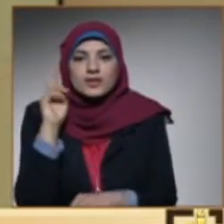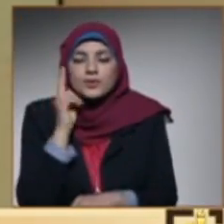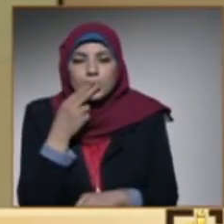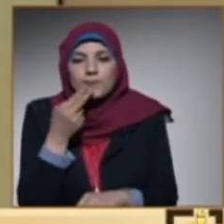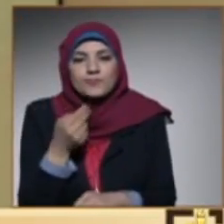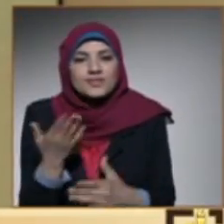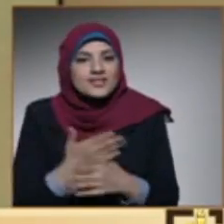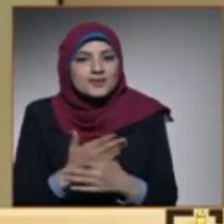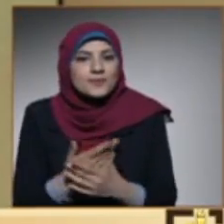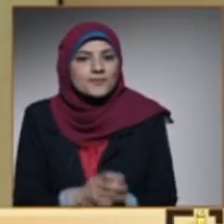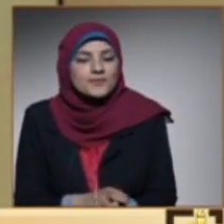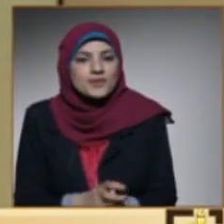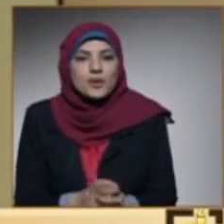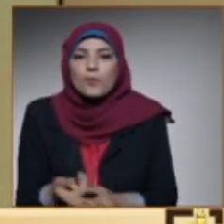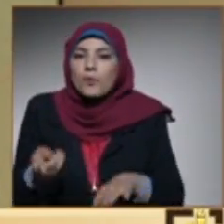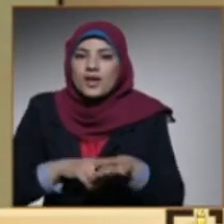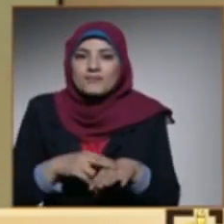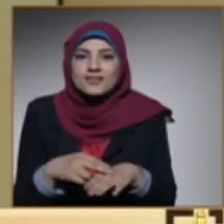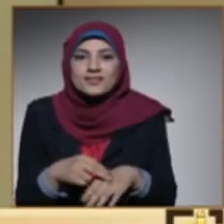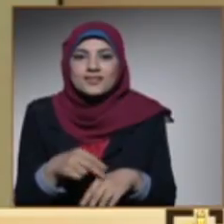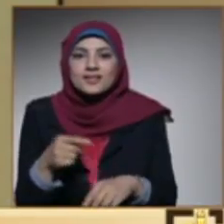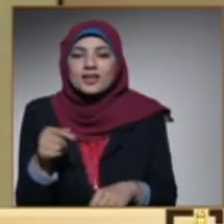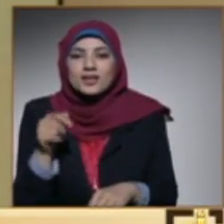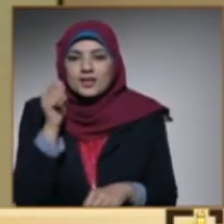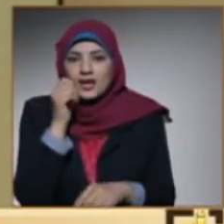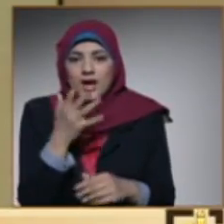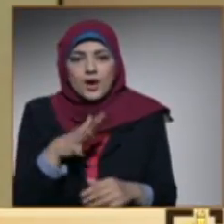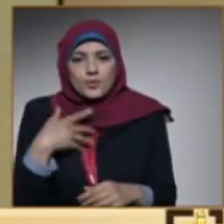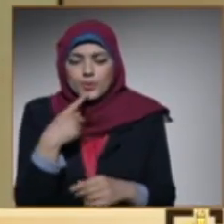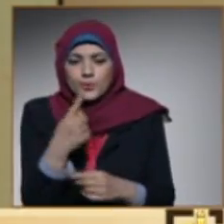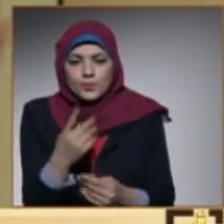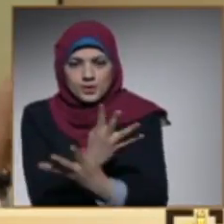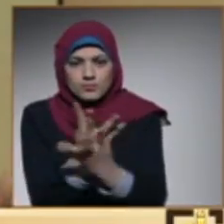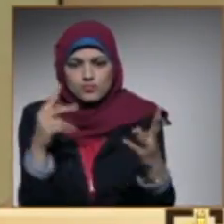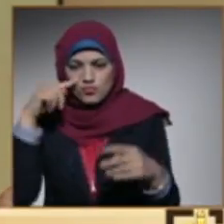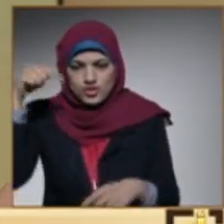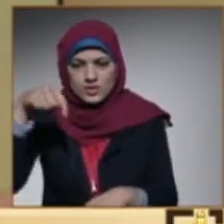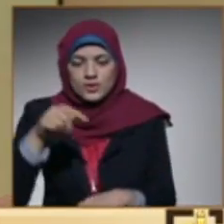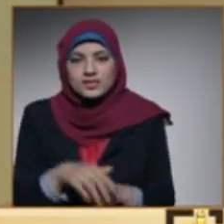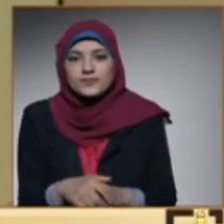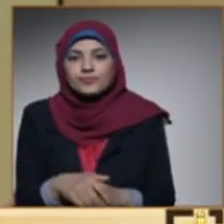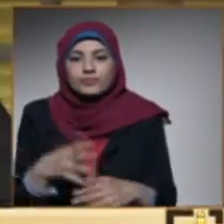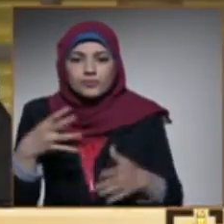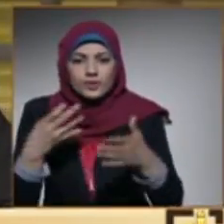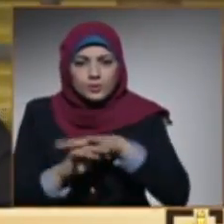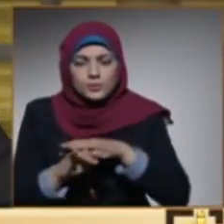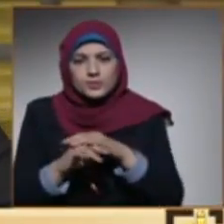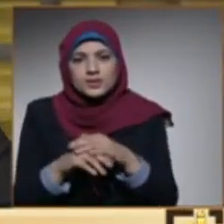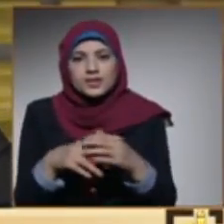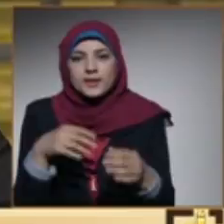ليه؟ وكمان اللي احنا عايزين نقوله يمكن للساده المشاهدين، الاستاذه قمر زوجها هو الباشمهندس ايهاب